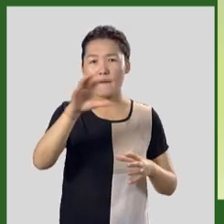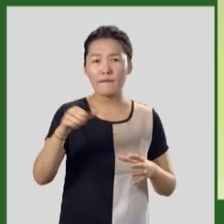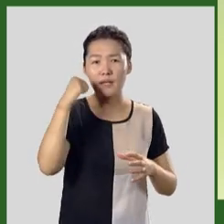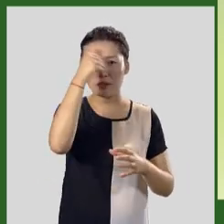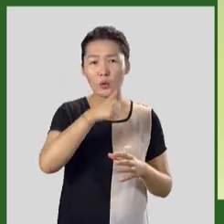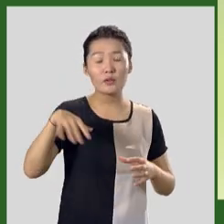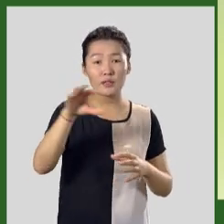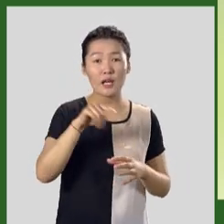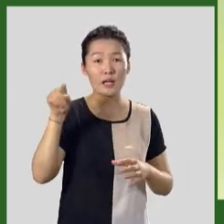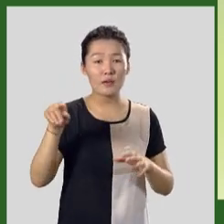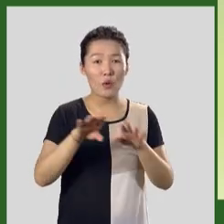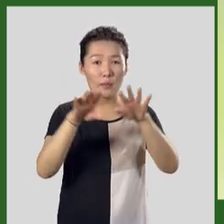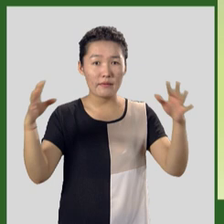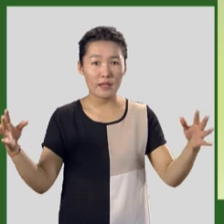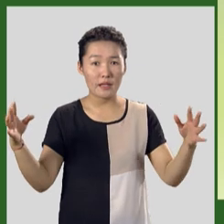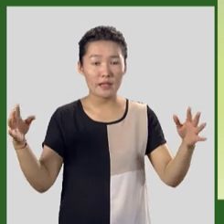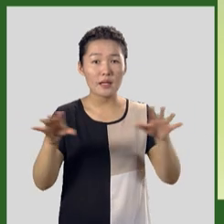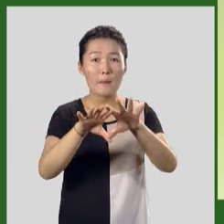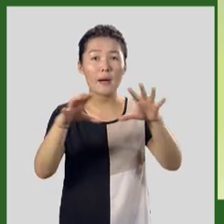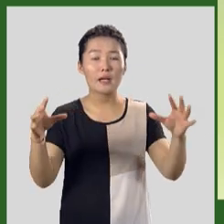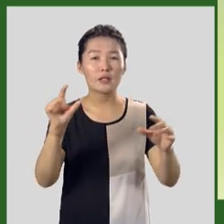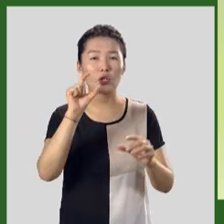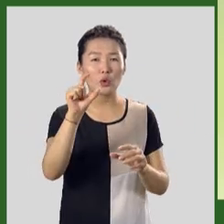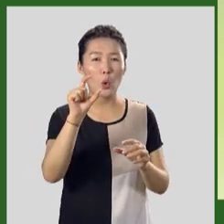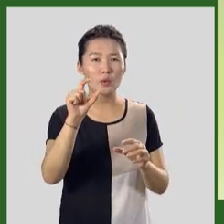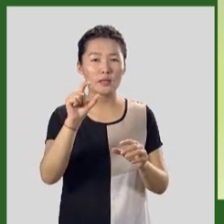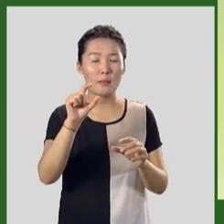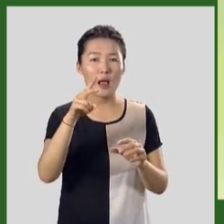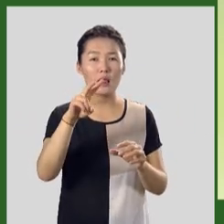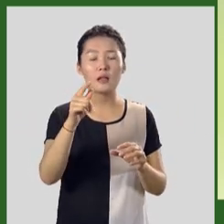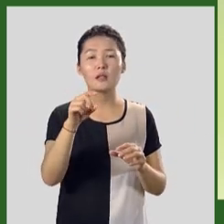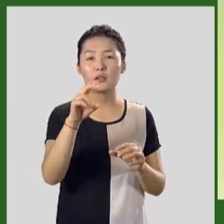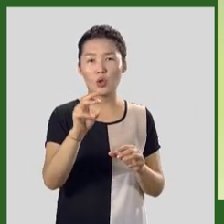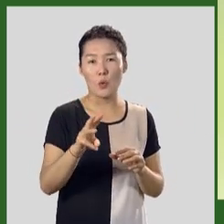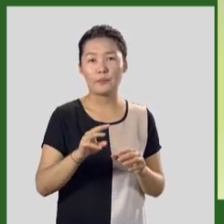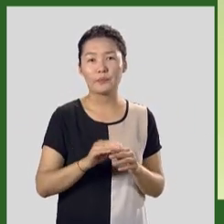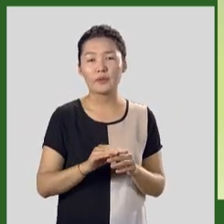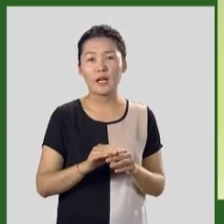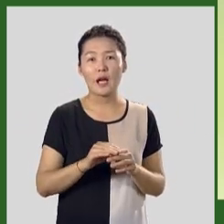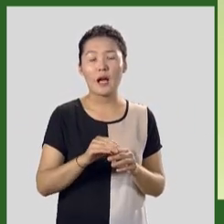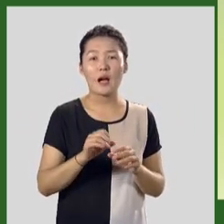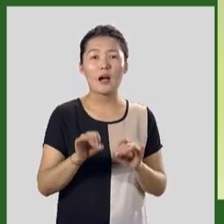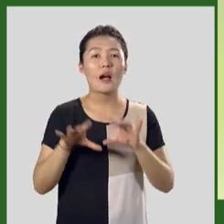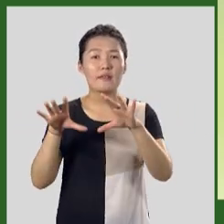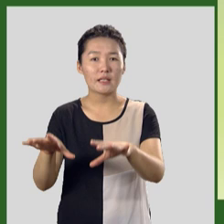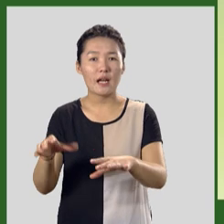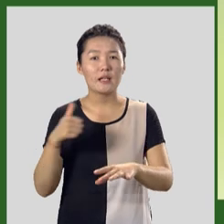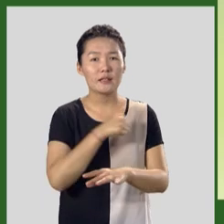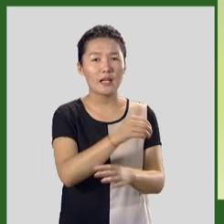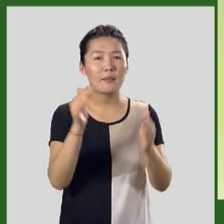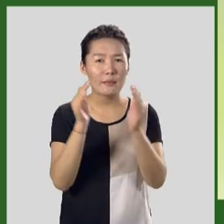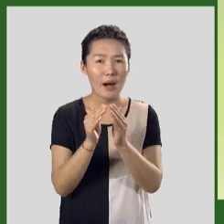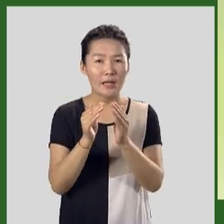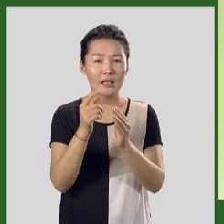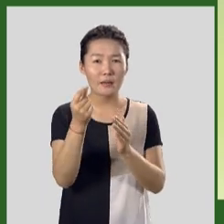поверхность покрыта толстым слоем льда. Австралия – самый маленький и самый малонаселенный